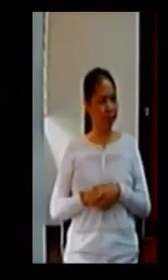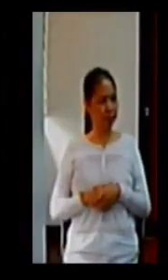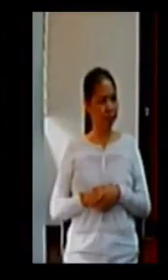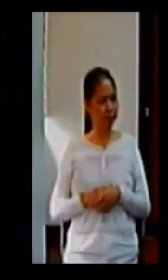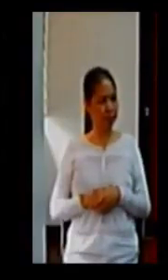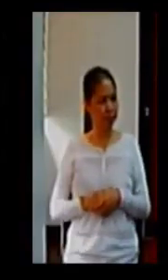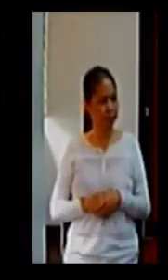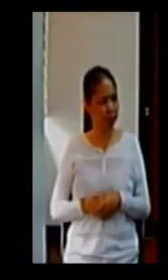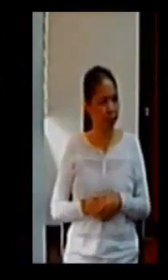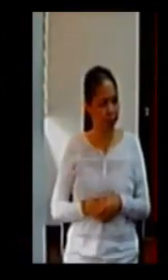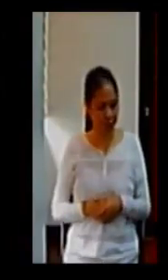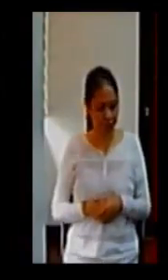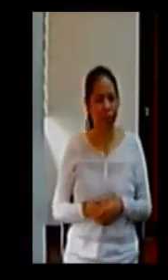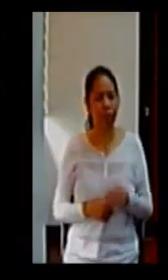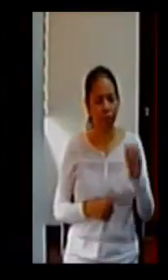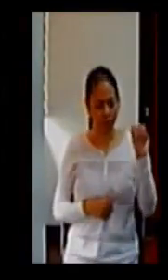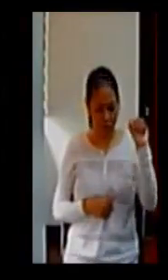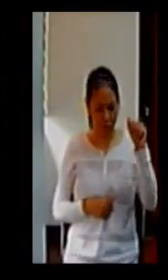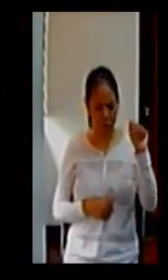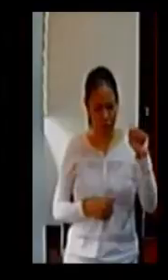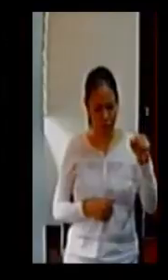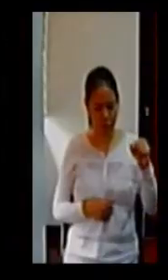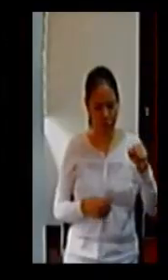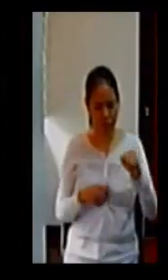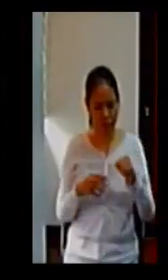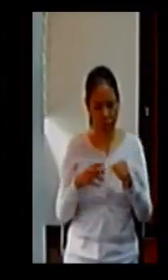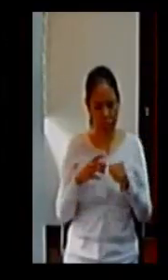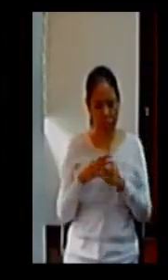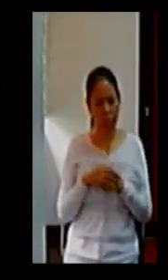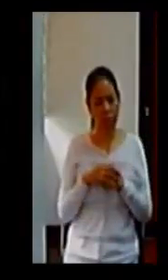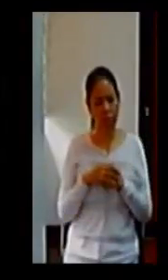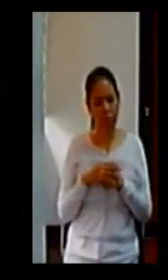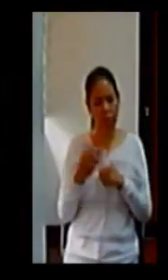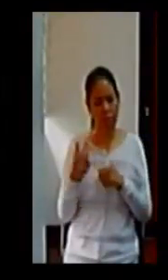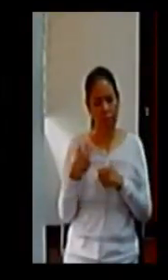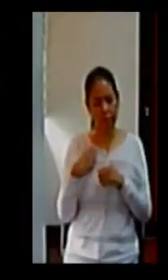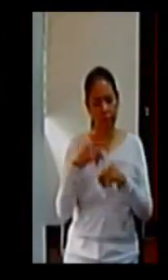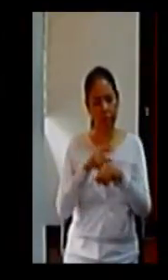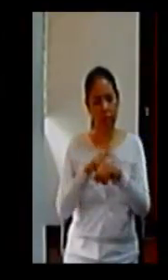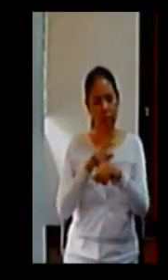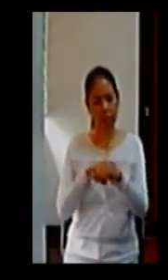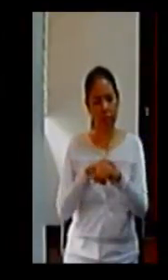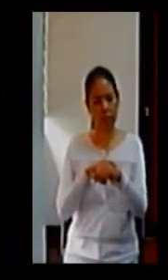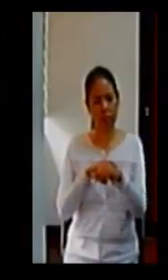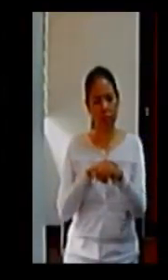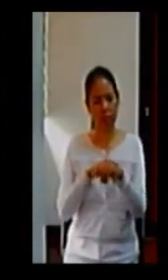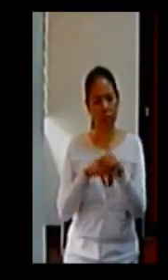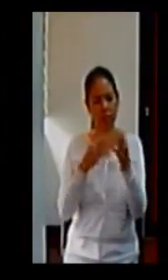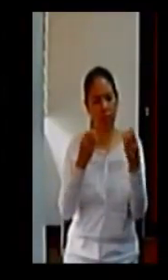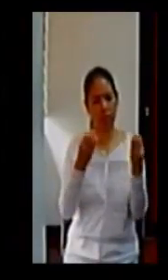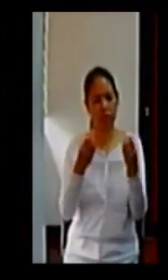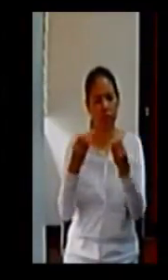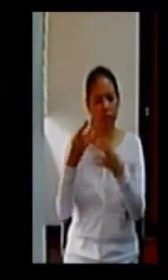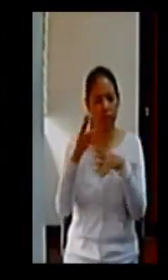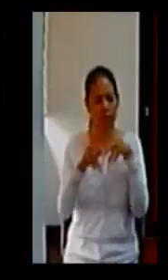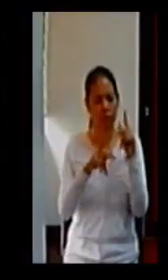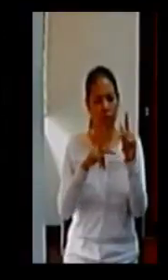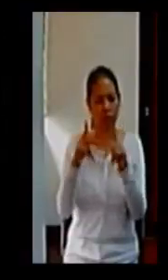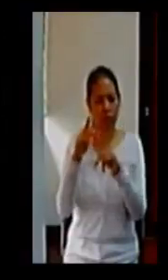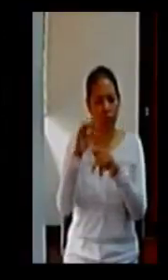Yes, sir. Talagang may time na talagang ang karamihan sa mga tao ng